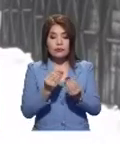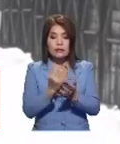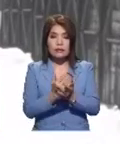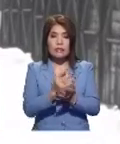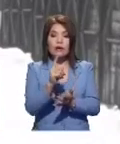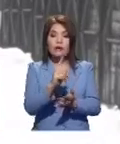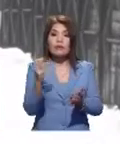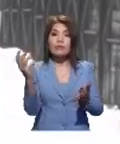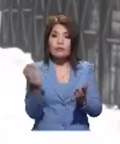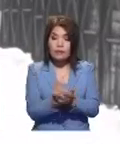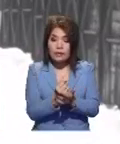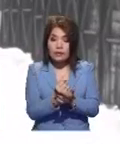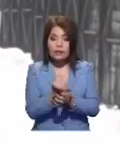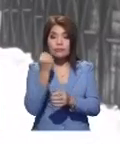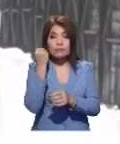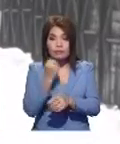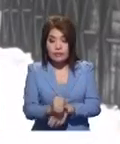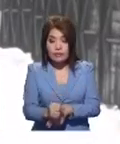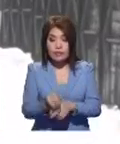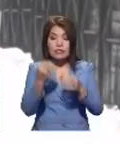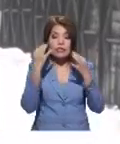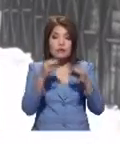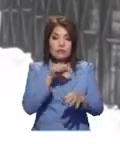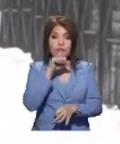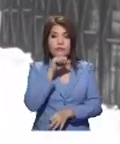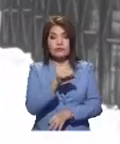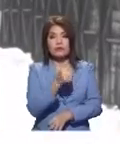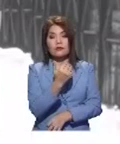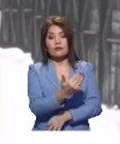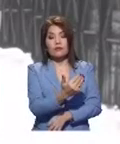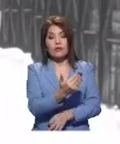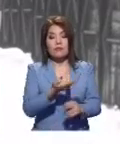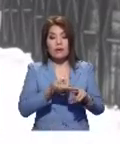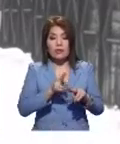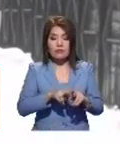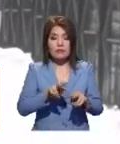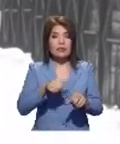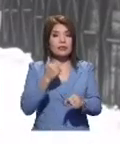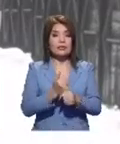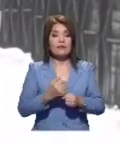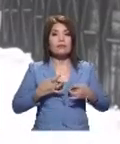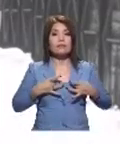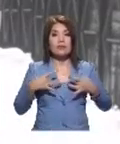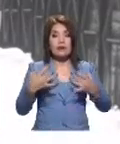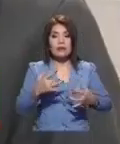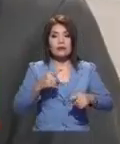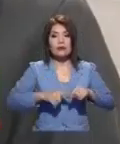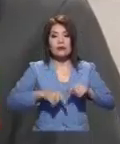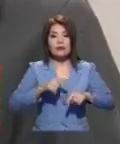жетістікке жетсек, қандай да бір жеңіске жетсек, осы тәуелсіздіктің арқасында жетіп отырмыз. Сондықтан бұл басты мереке. Көңіл күйіміз